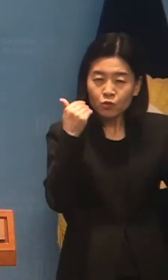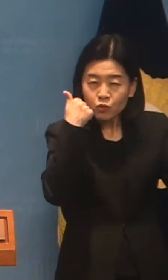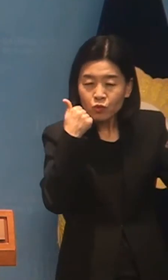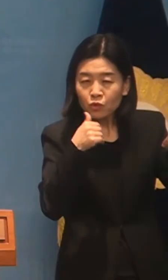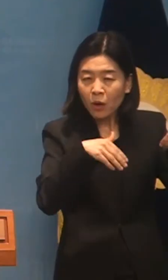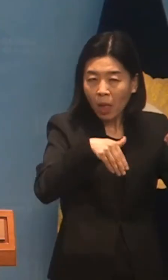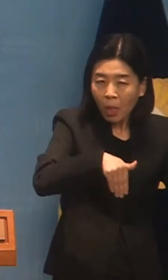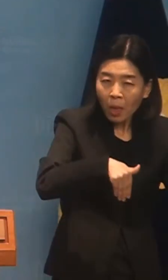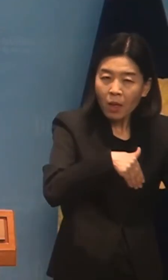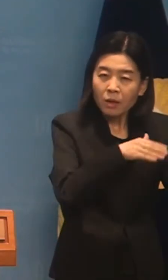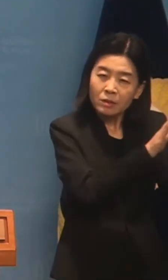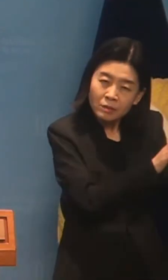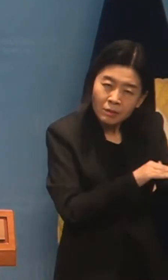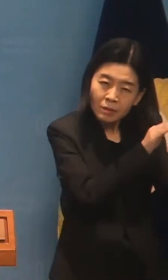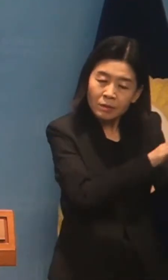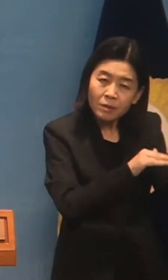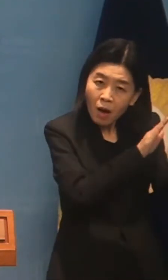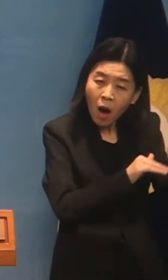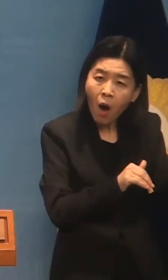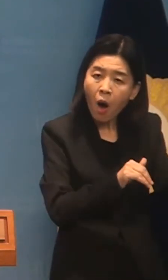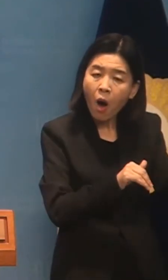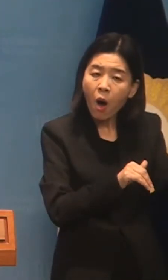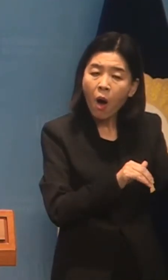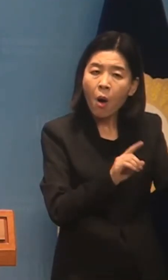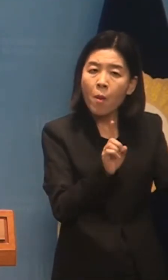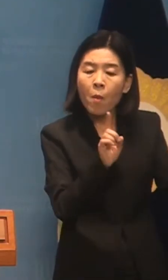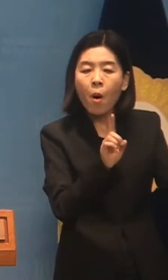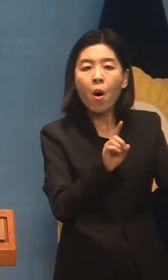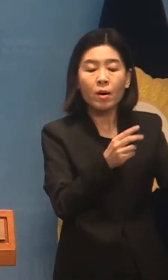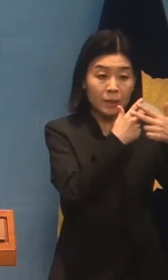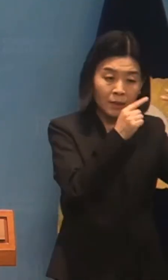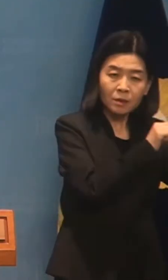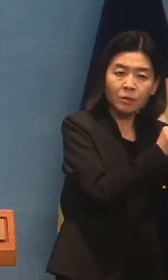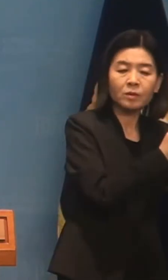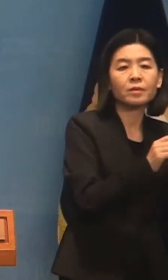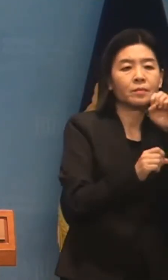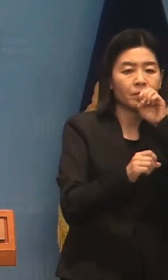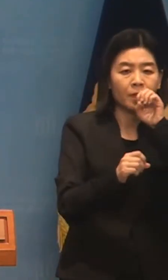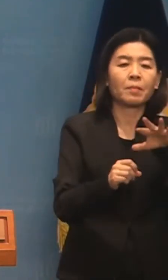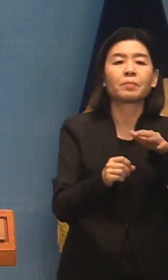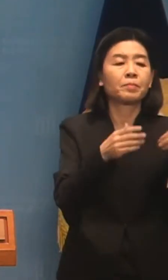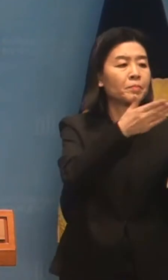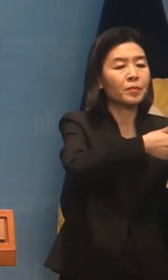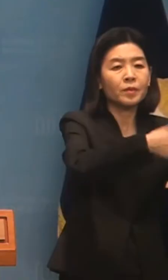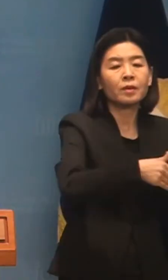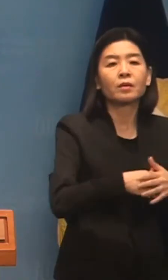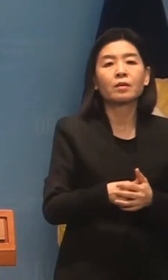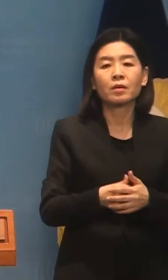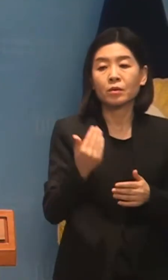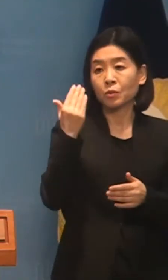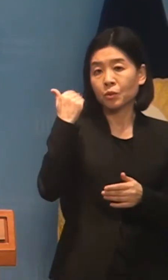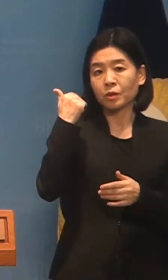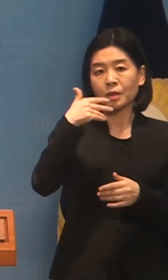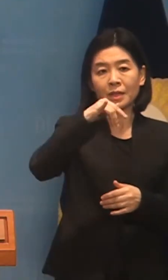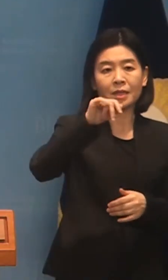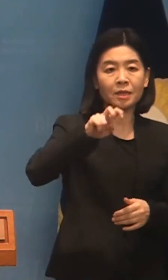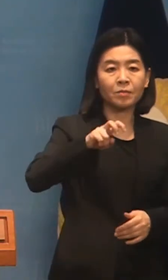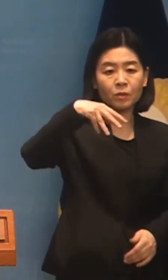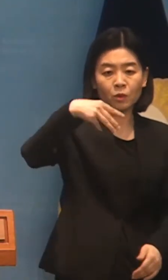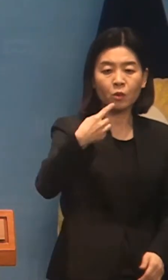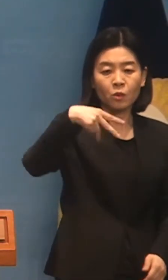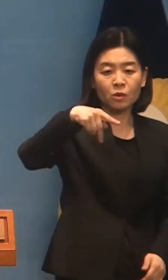과잉 충성인지 이재명 후보는 답해야 할 것입니다. 또한 최근에는 짐